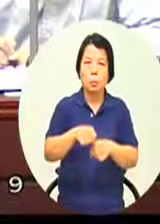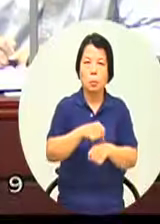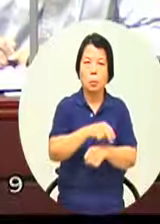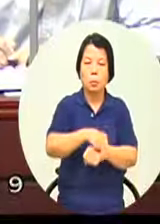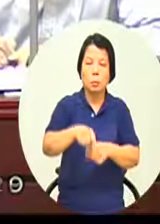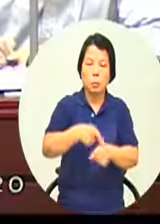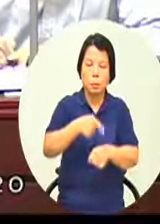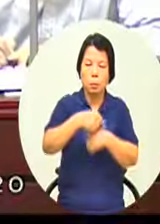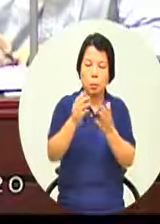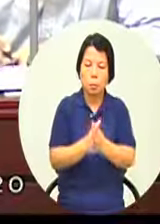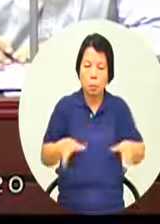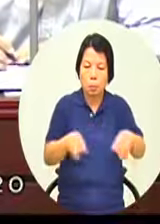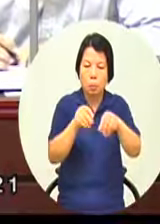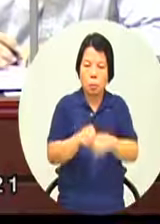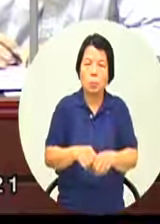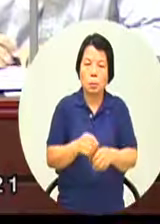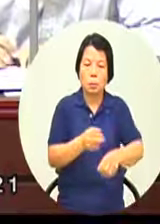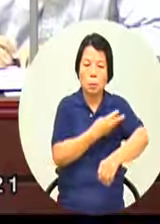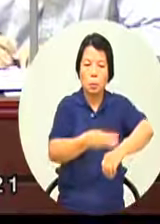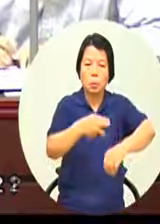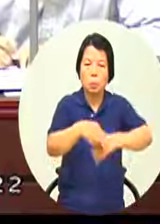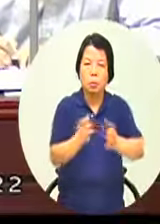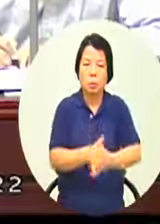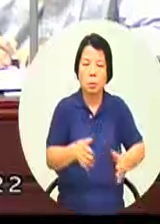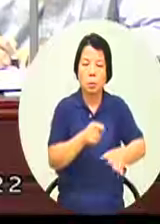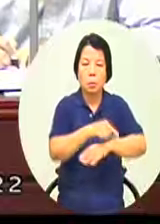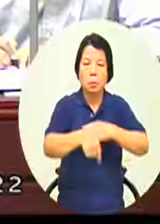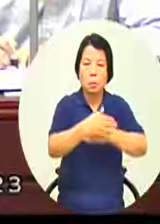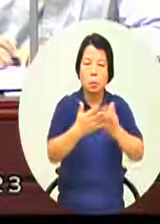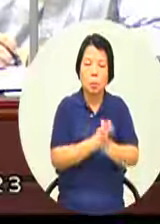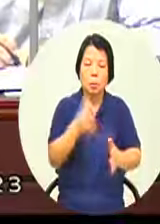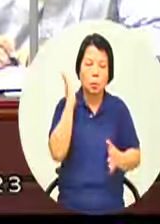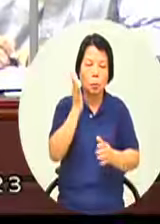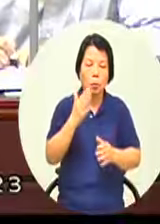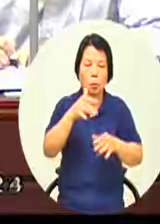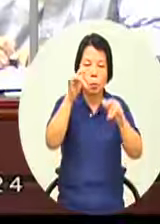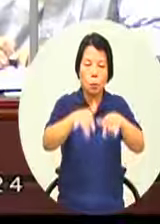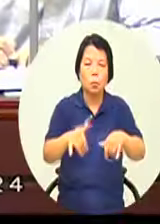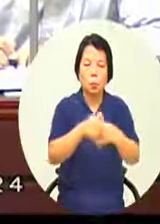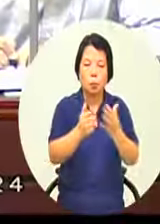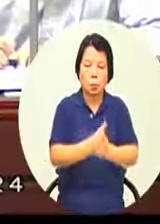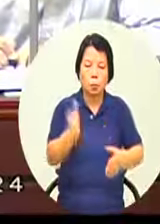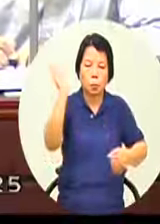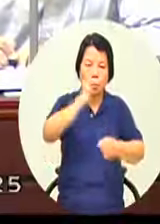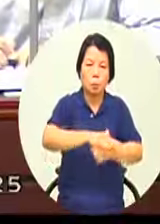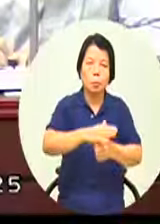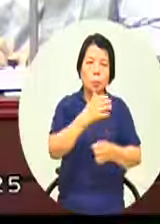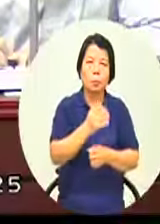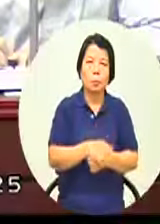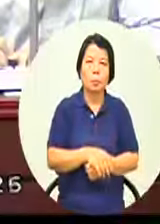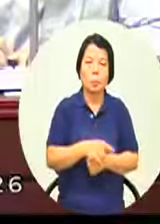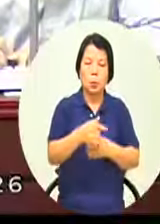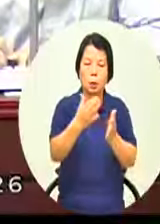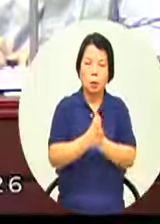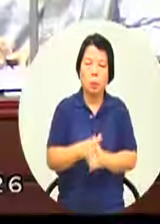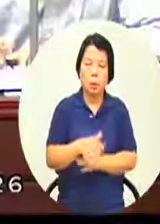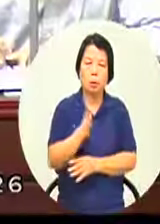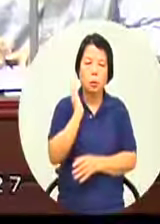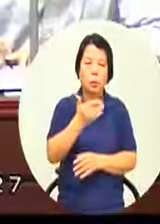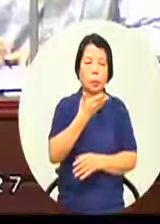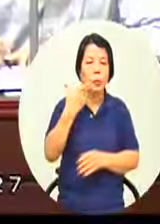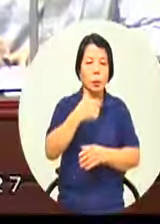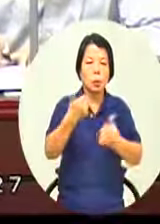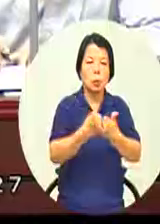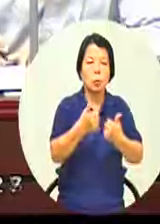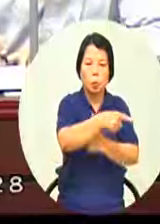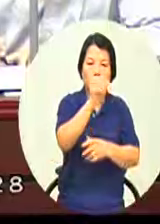各市区里面的像侧沟系统或者是雨水下水道系统，然后我们会加盖。但是这个部分要水利会同意了哈。那如